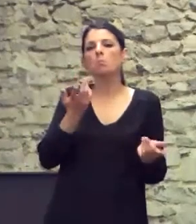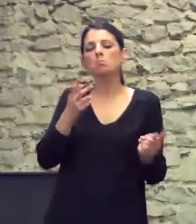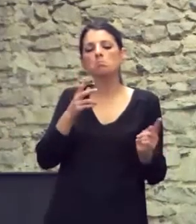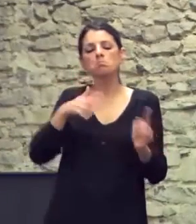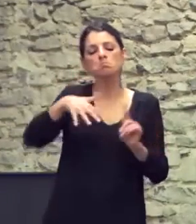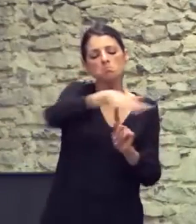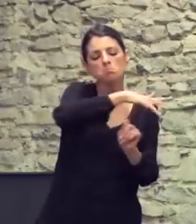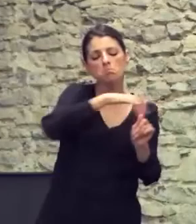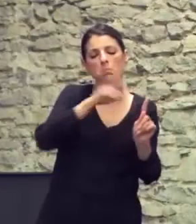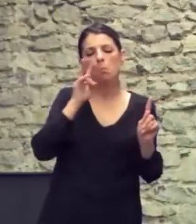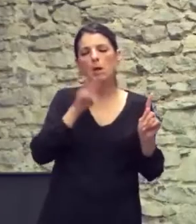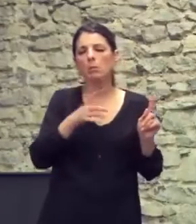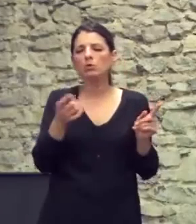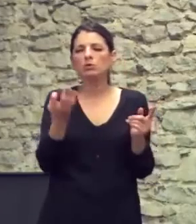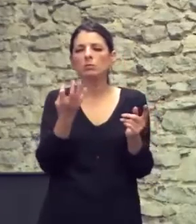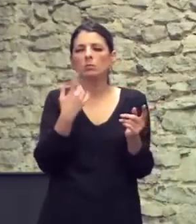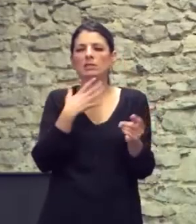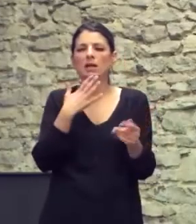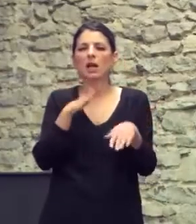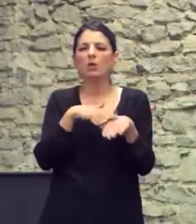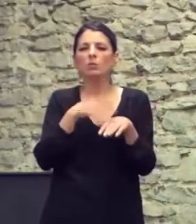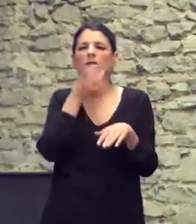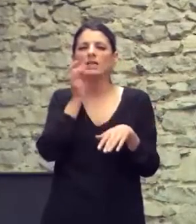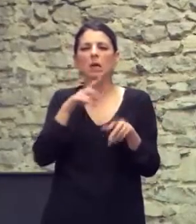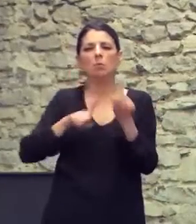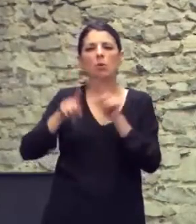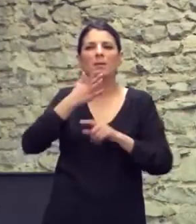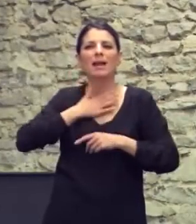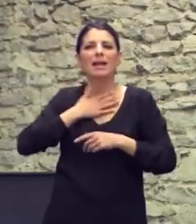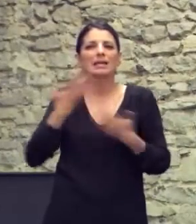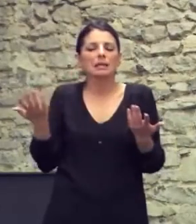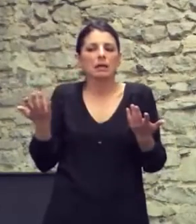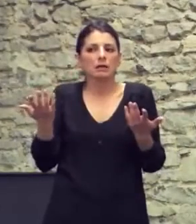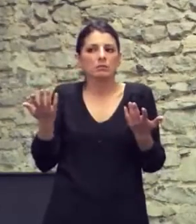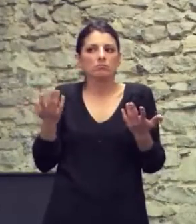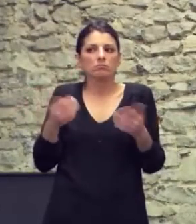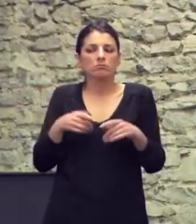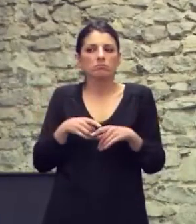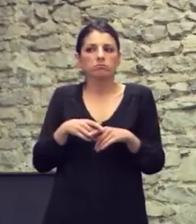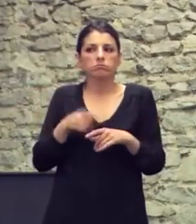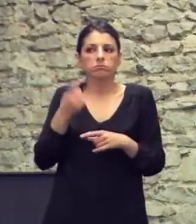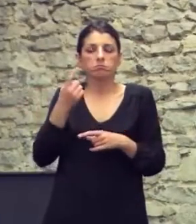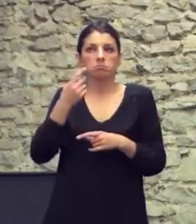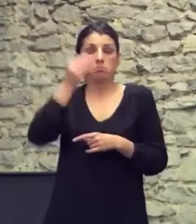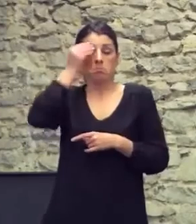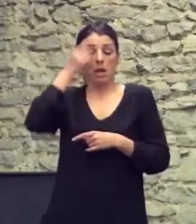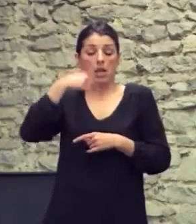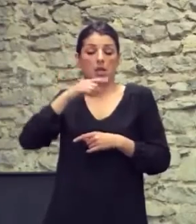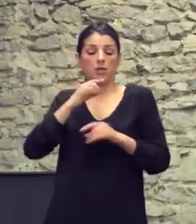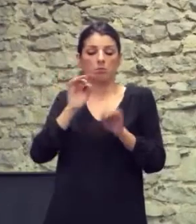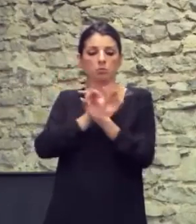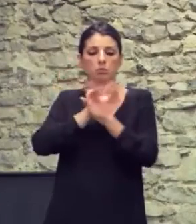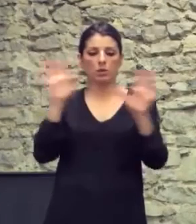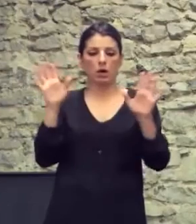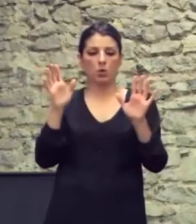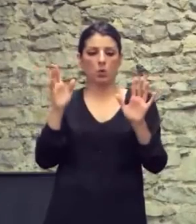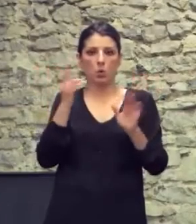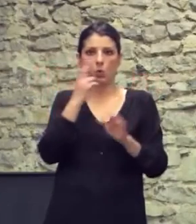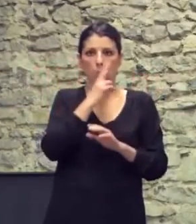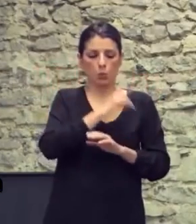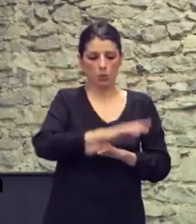Zer egin behar dugu kasu horrekin, zer egin behar dugu egoera horrekin. Zer iruditzen zait, oso garbi baldin badago ume horrek badakiela barrutik